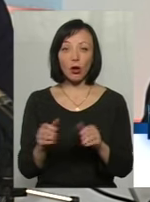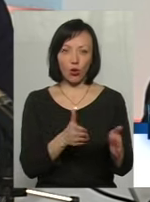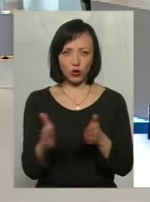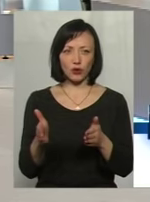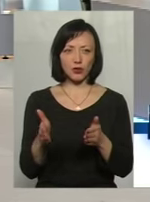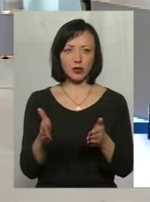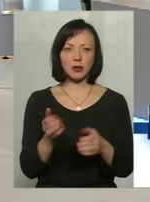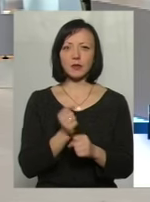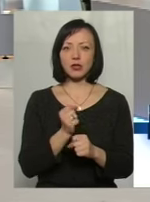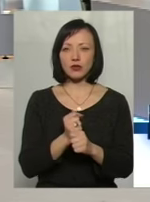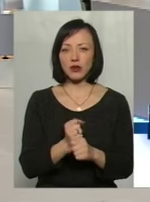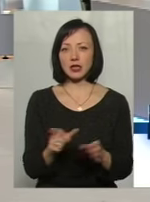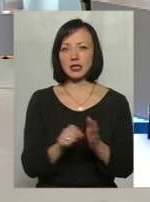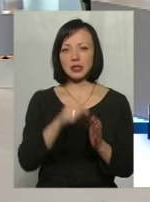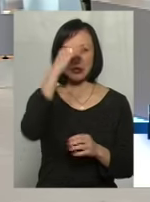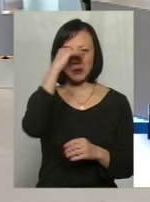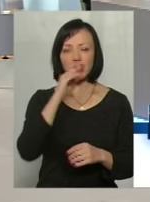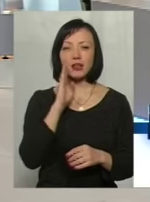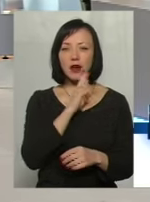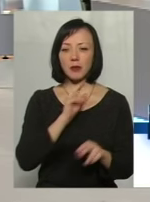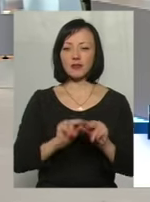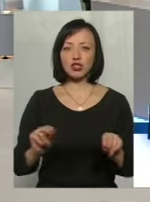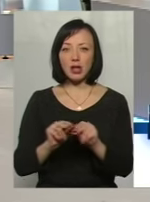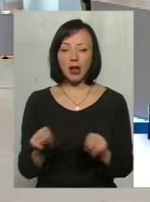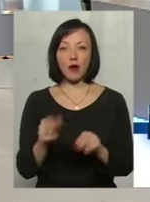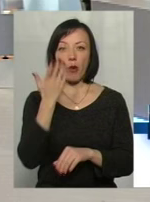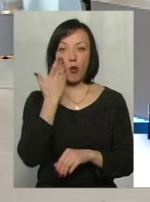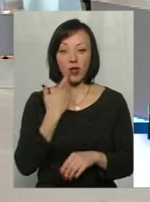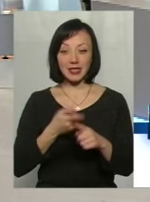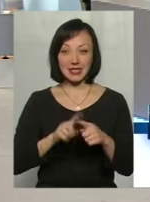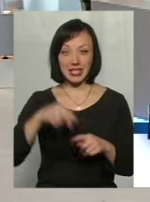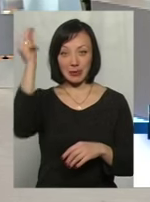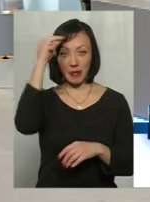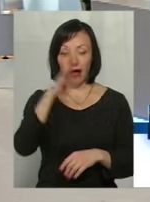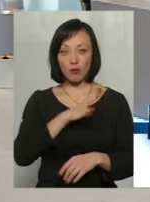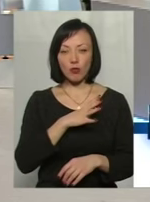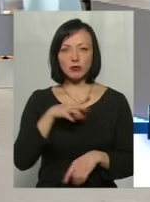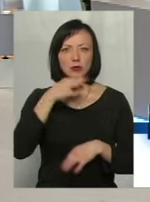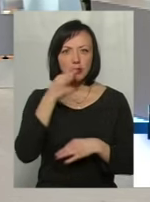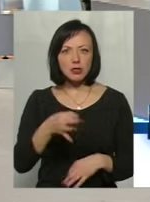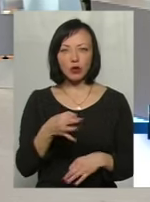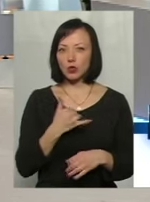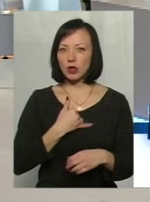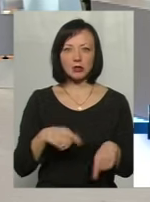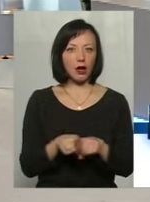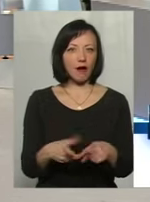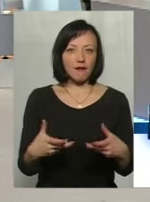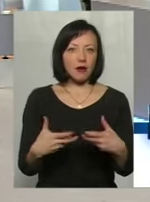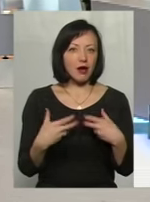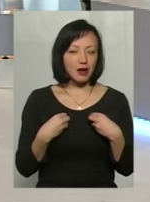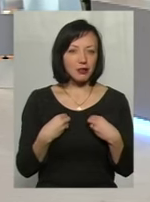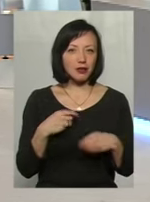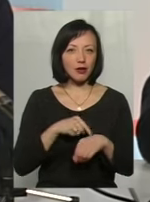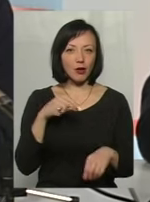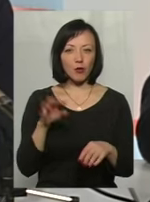готові. Вони готові працювати з батьками, з вчителями. І коли проходив от семінар, вони потім казали, слухайте, в нас таке було враження там, от, про